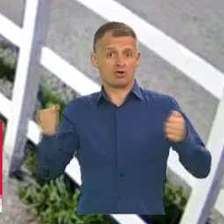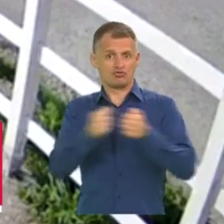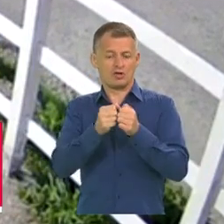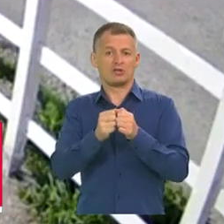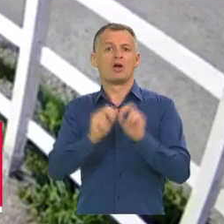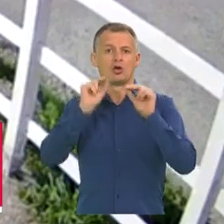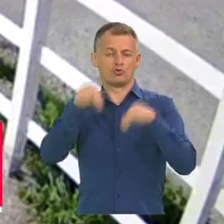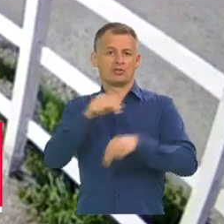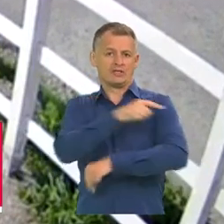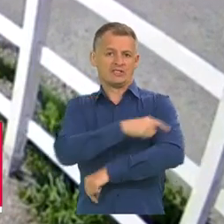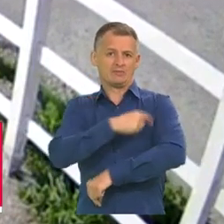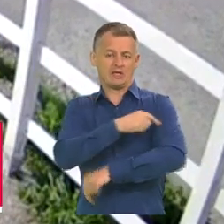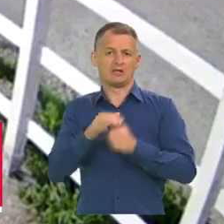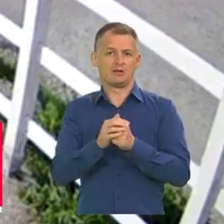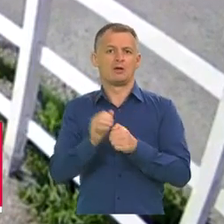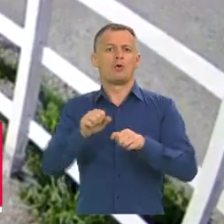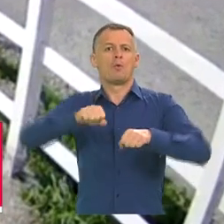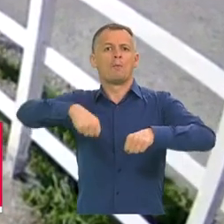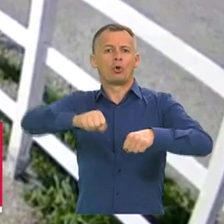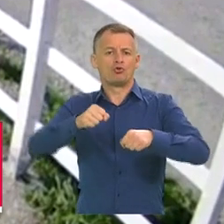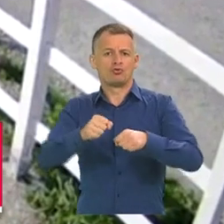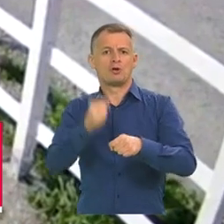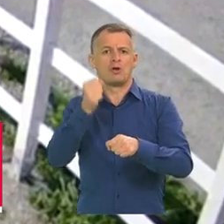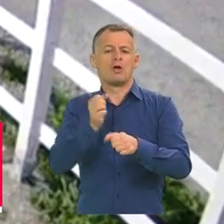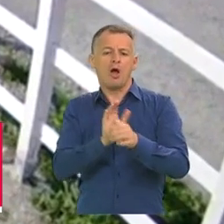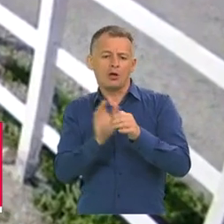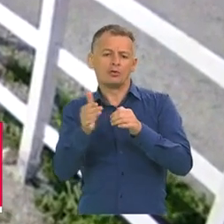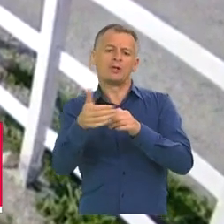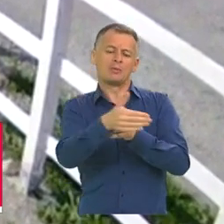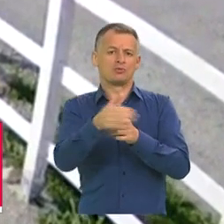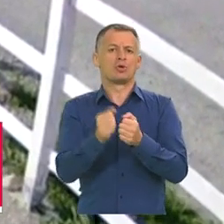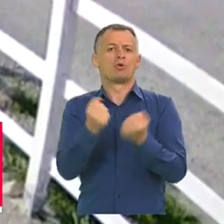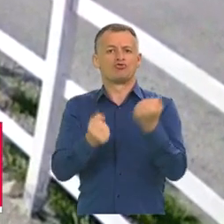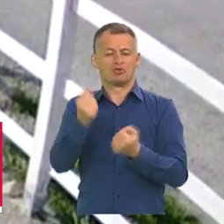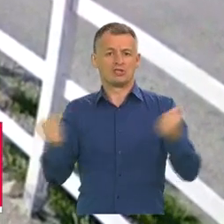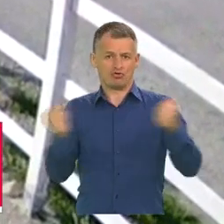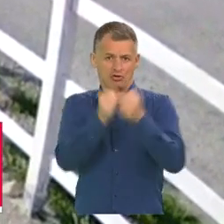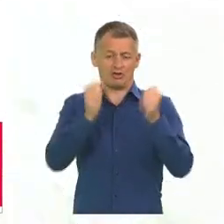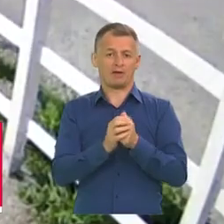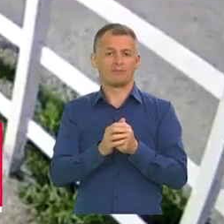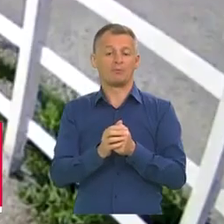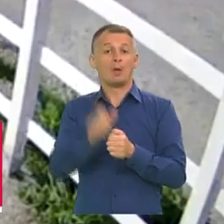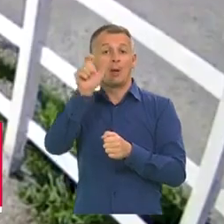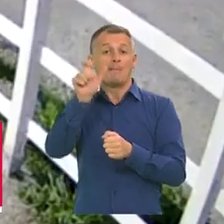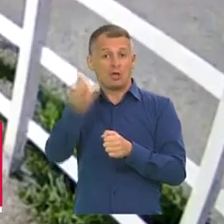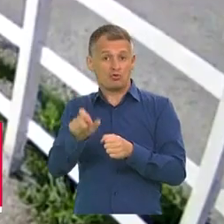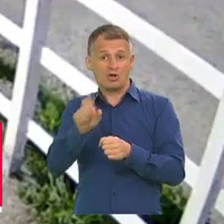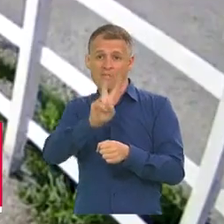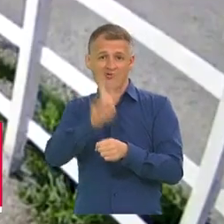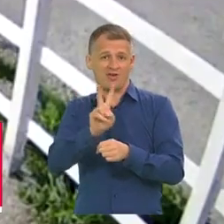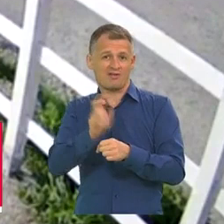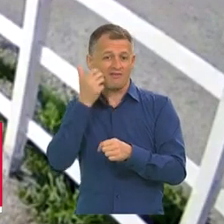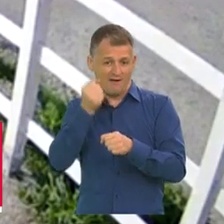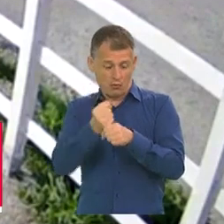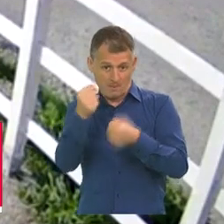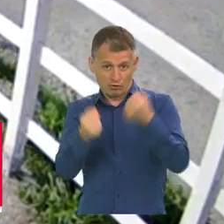pe o motocicletă care a intrat în plin într-o mașină ce a virat stânga pentru a intra pe o străduță lateralnică. Șoferul, care nu s-a asigurat când a făcut virajul,